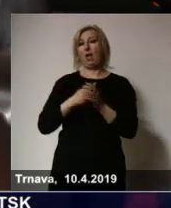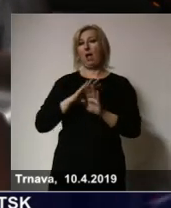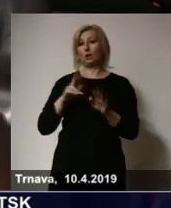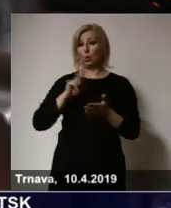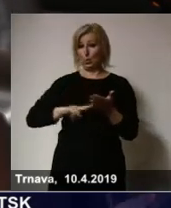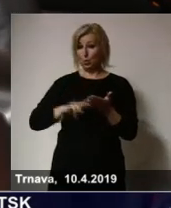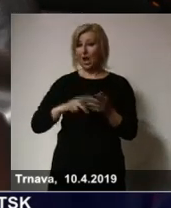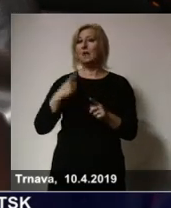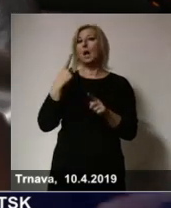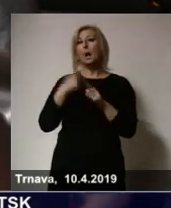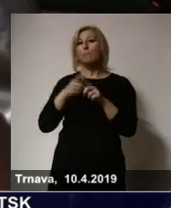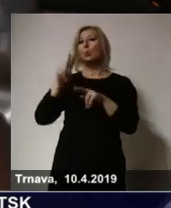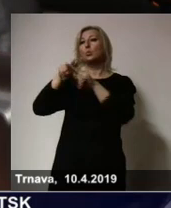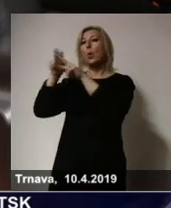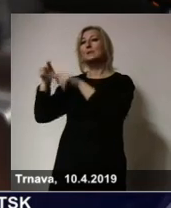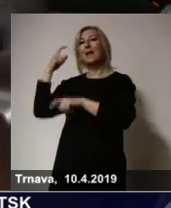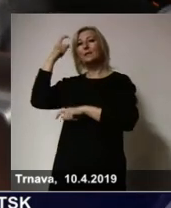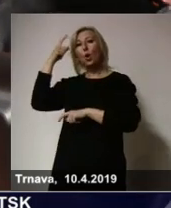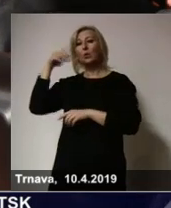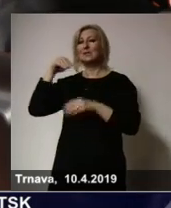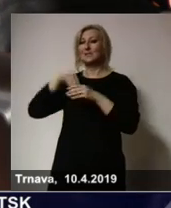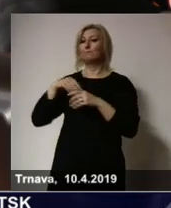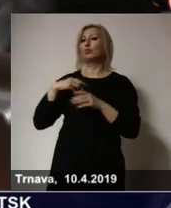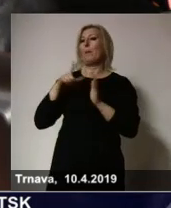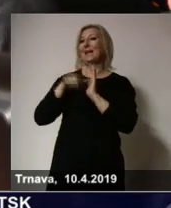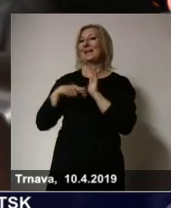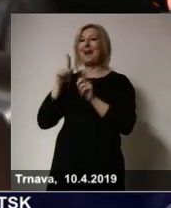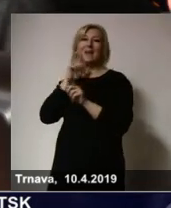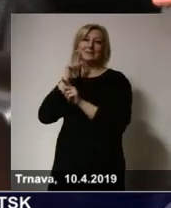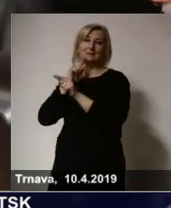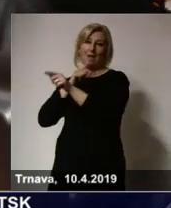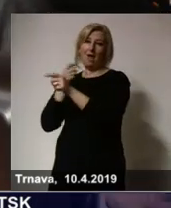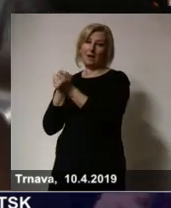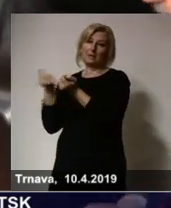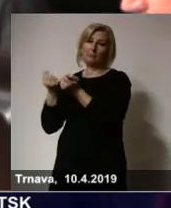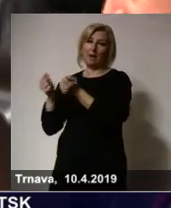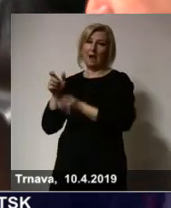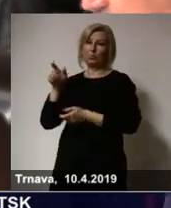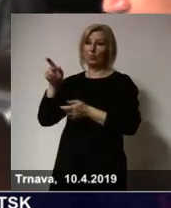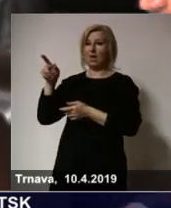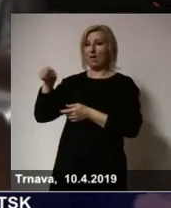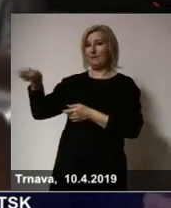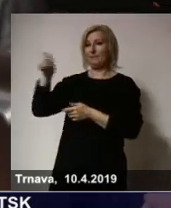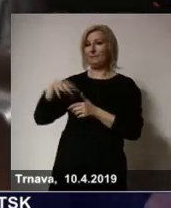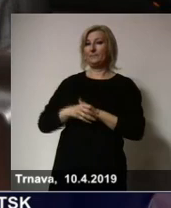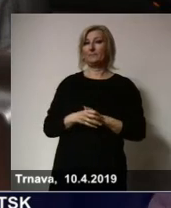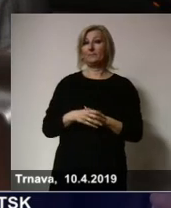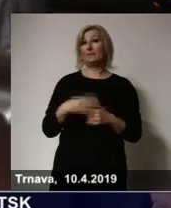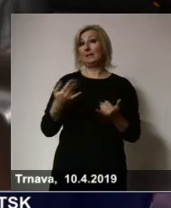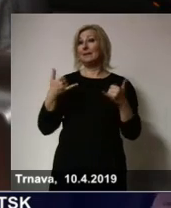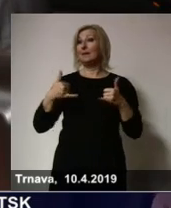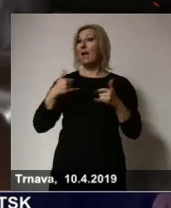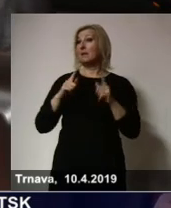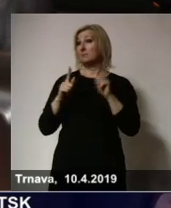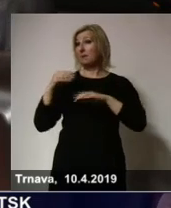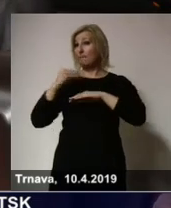pôsobnosti. Ak je k tomuto nejaká poznámka, myslím si, že budeme sa o tom